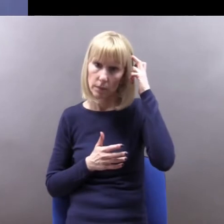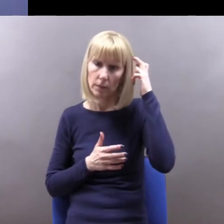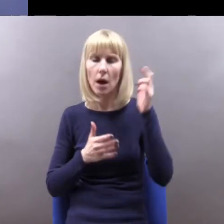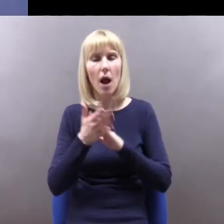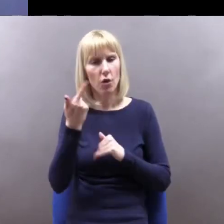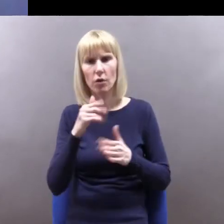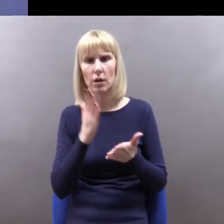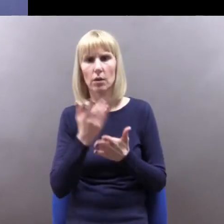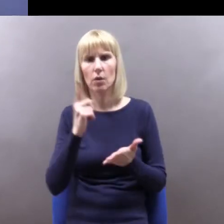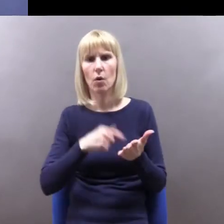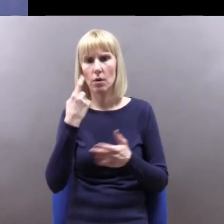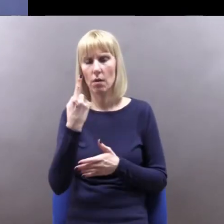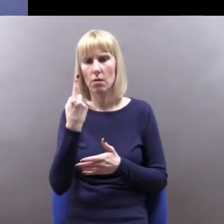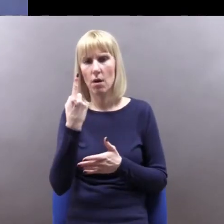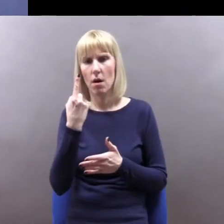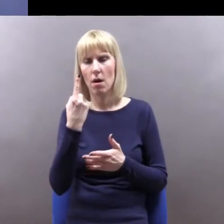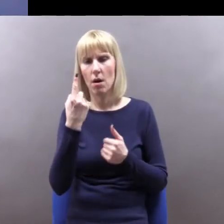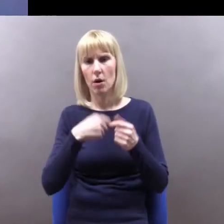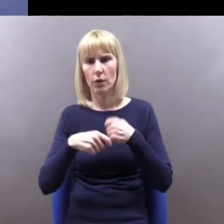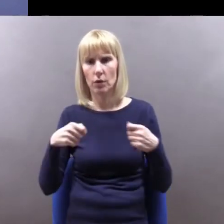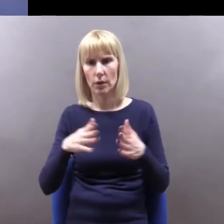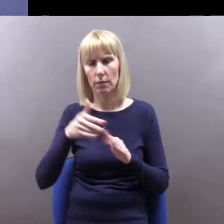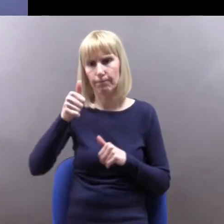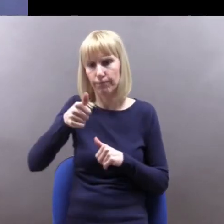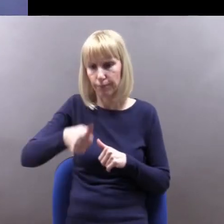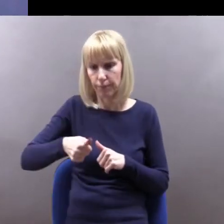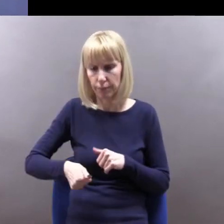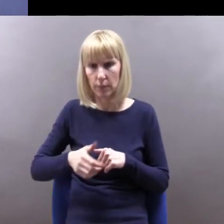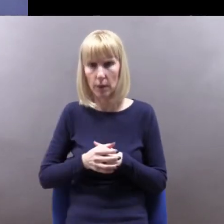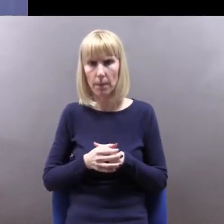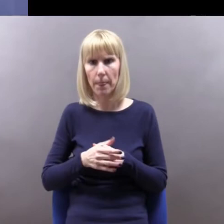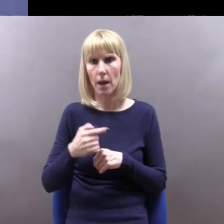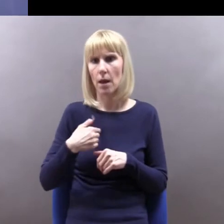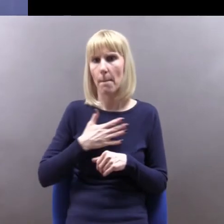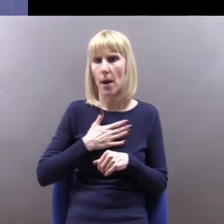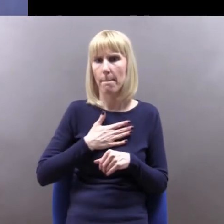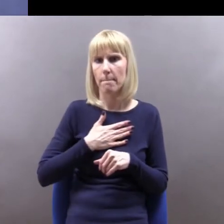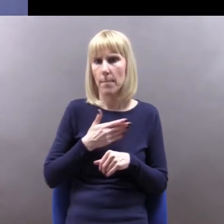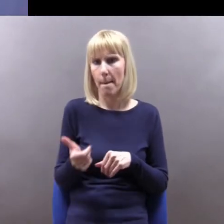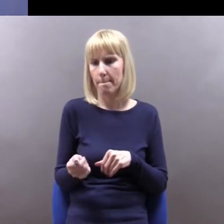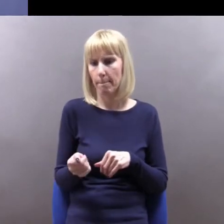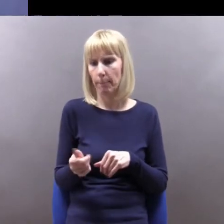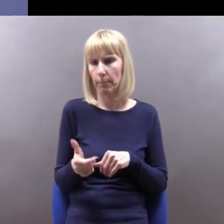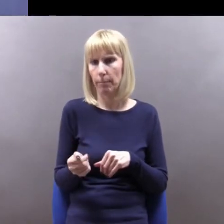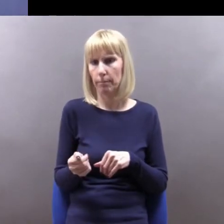jest jedyne rozwiązanie, te przyciski. Ja mam po prostu pilota,